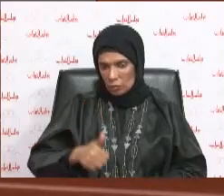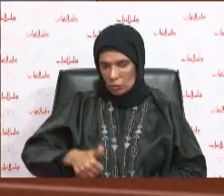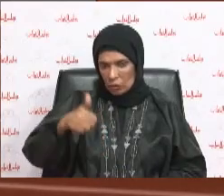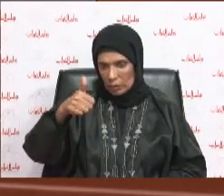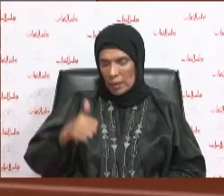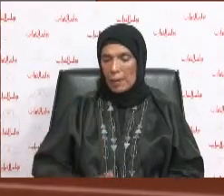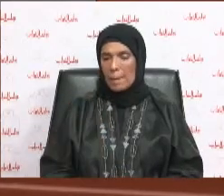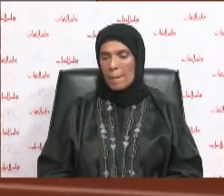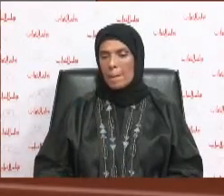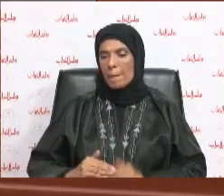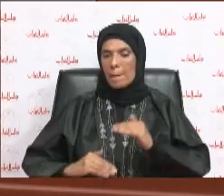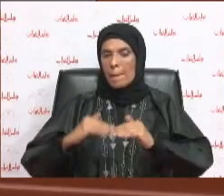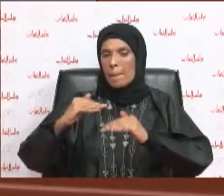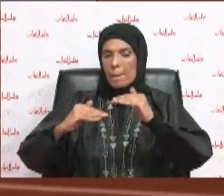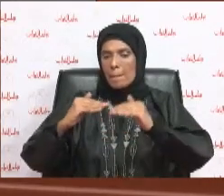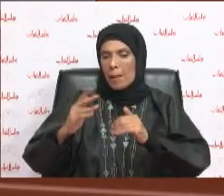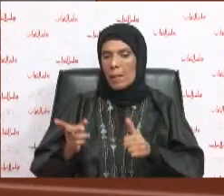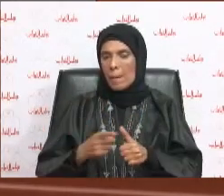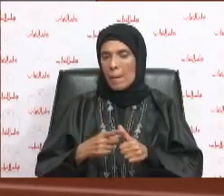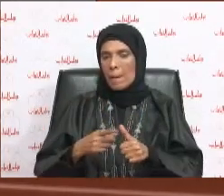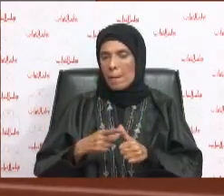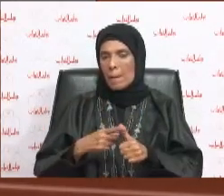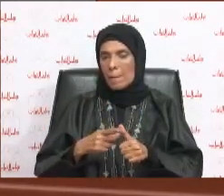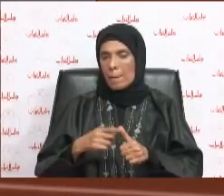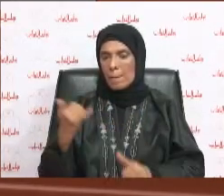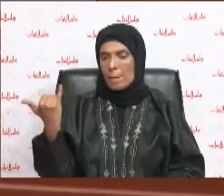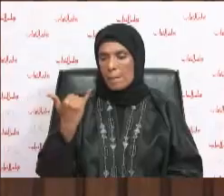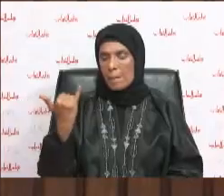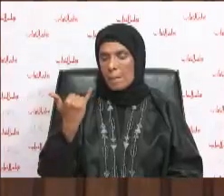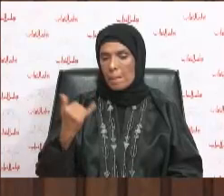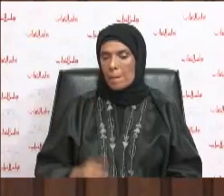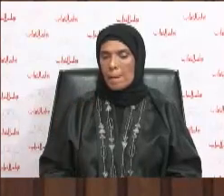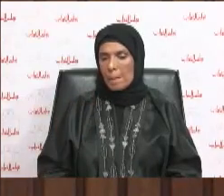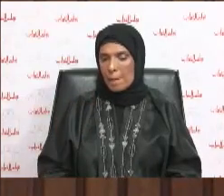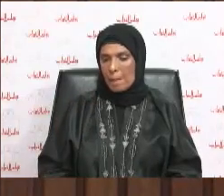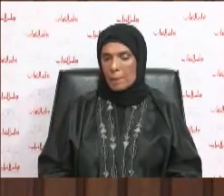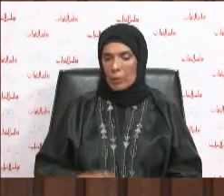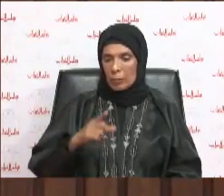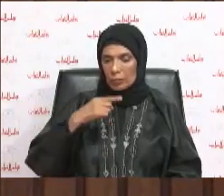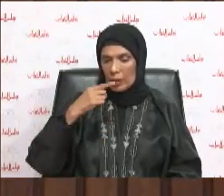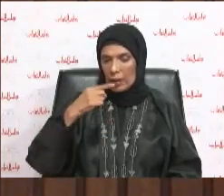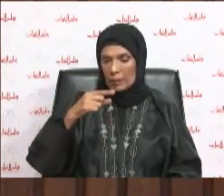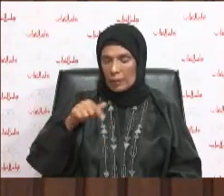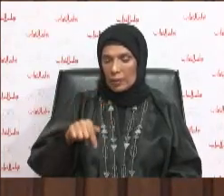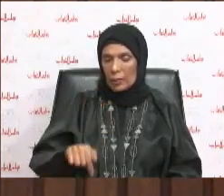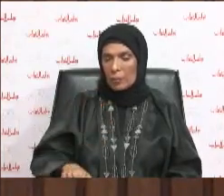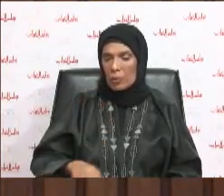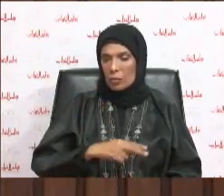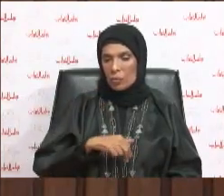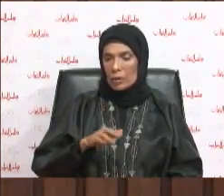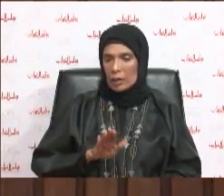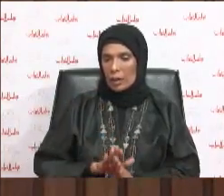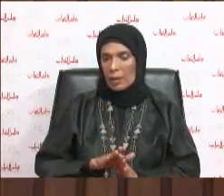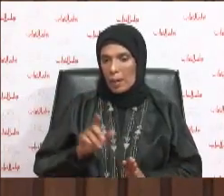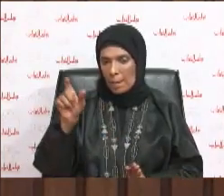أفق واعدة للتطوير، ونعطيها أولوية في الاهتمام والدعم. تكلم أصحاب السعادة النواب عن دعم